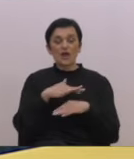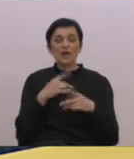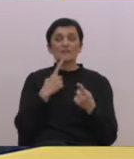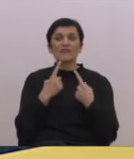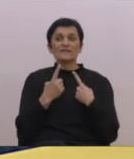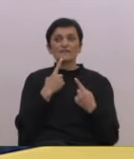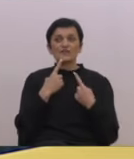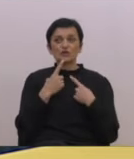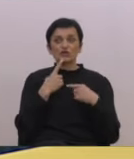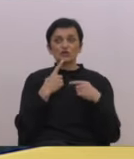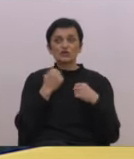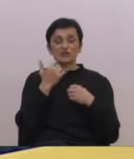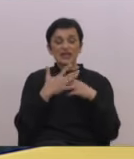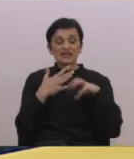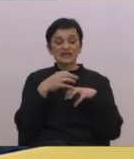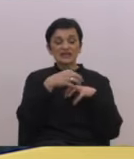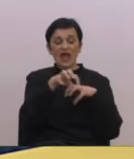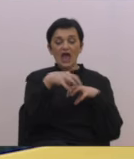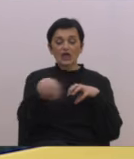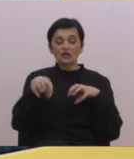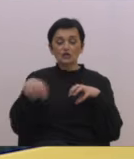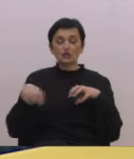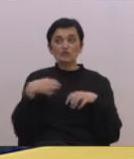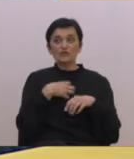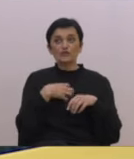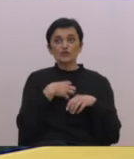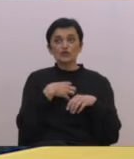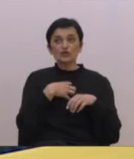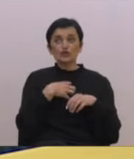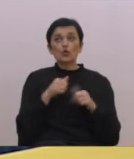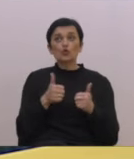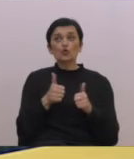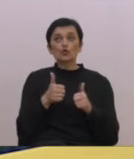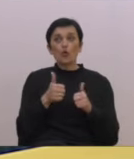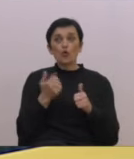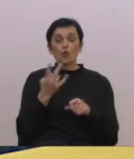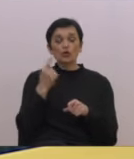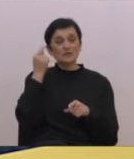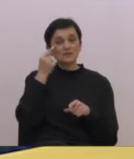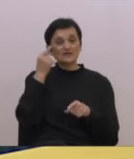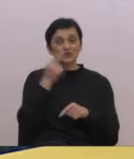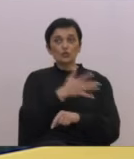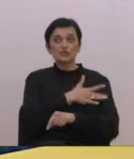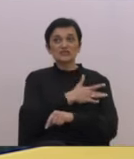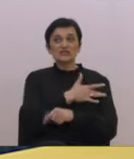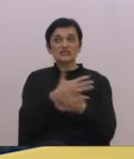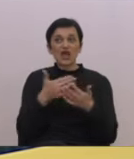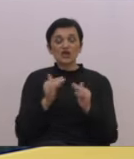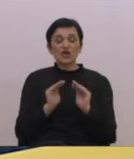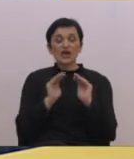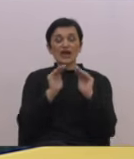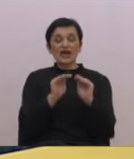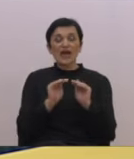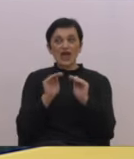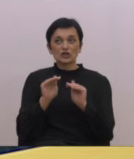ვისაუბრეთ დეინსტიტუციონალიზაციის მნიშვნელობაზე. იმაზე, როგორ უნდა მოხდეს ფსიქიკური სერვისების